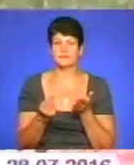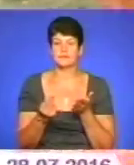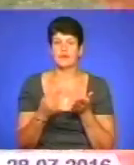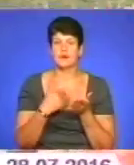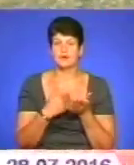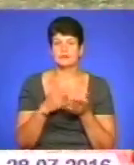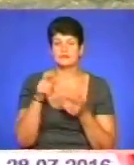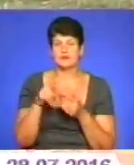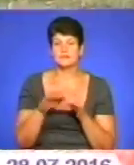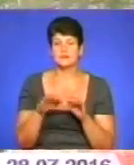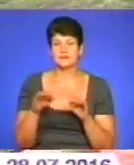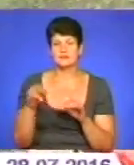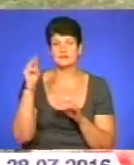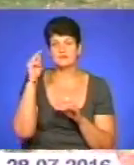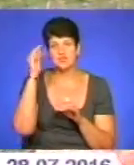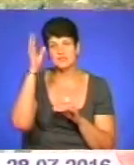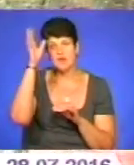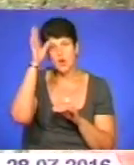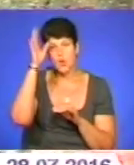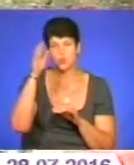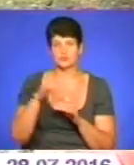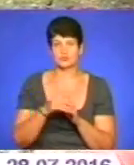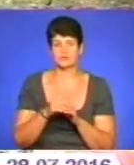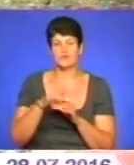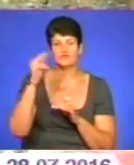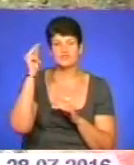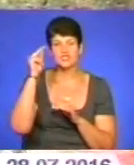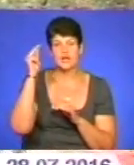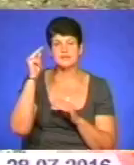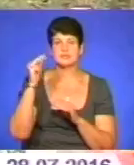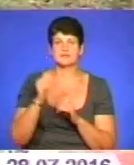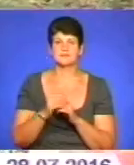діти вчаться розуму. І вчаться,